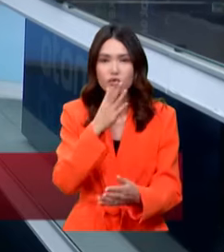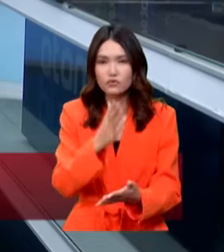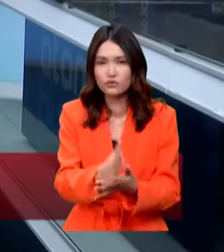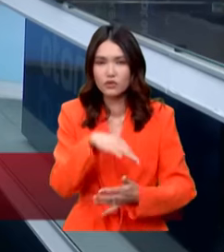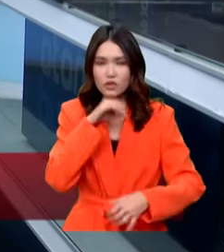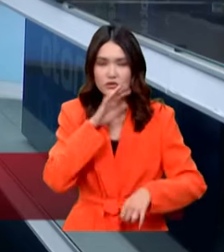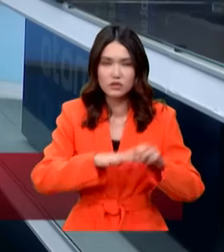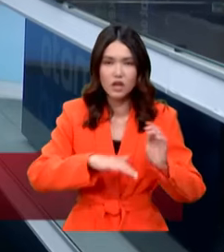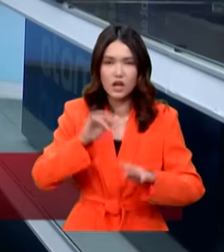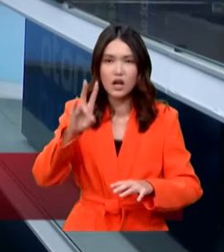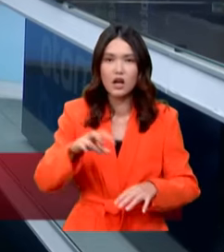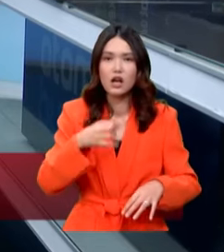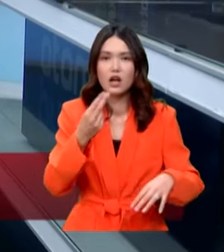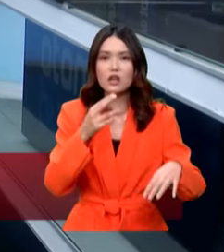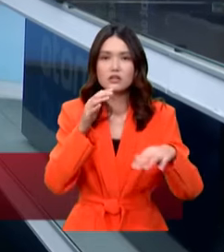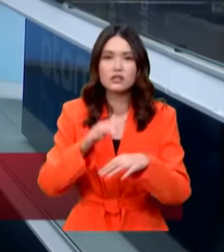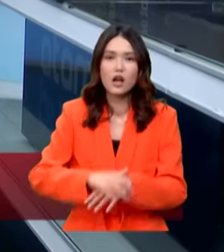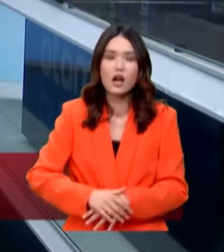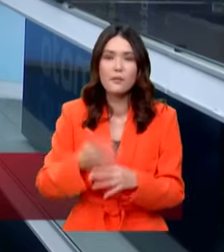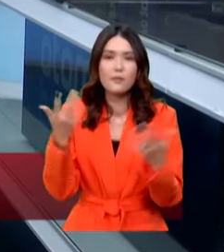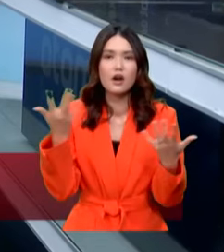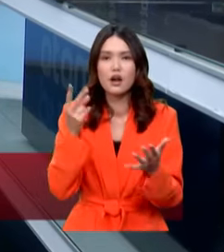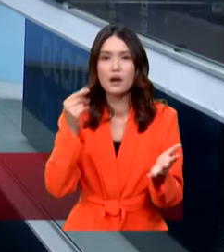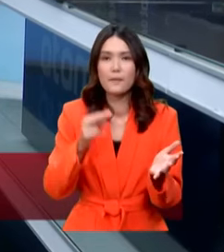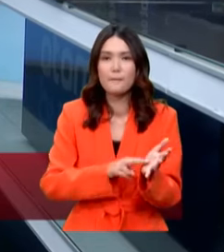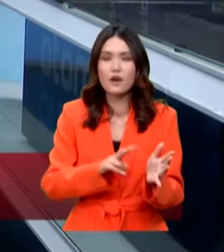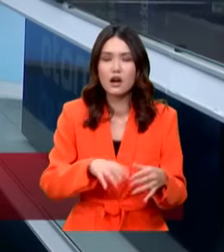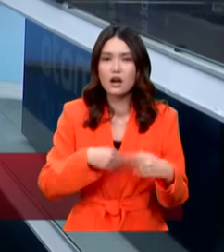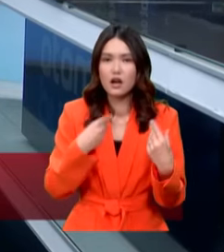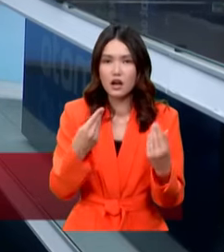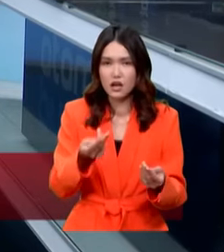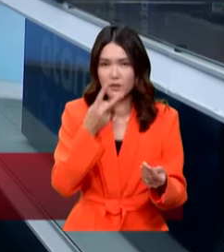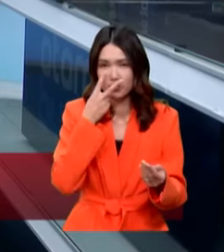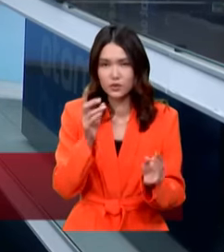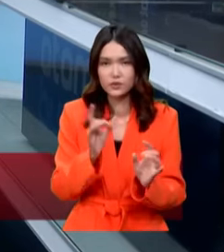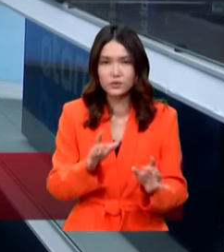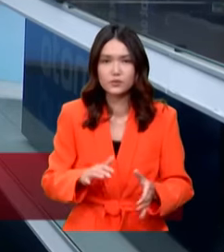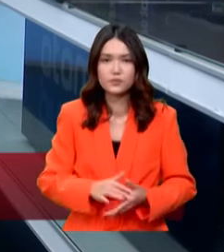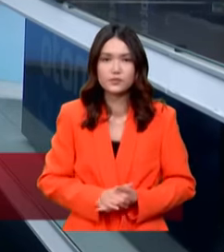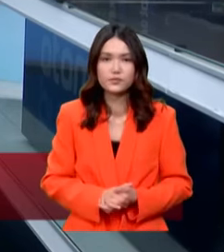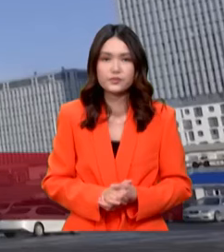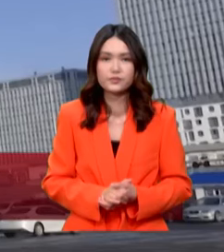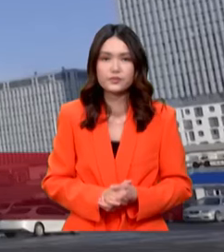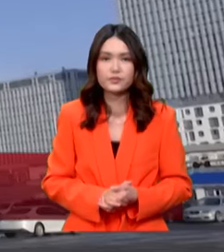Сарапшылар ұлттық банктің әрекетіне қандай баға берді? Тақырыпты тілшіміз жалғастырады.